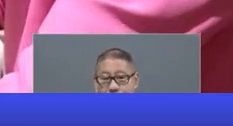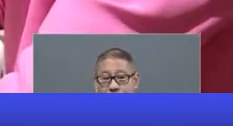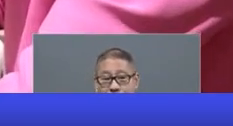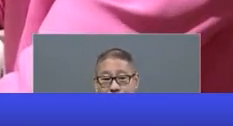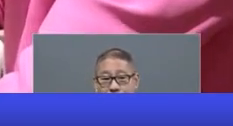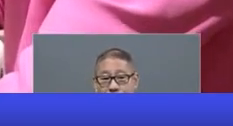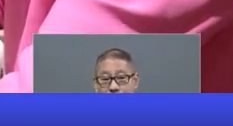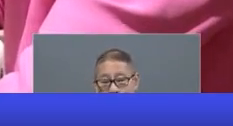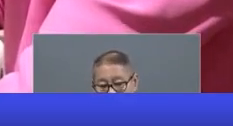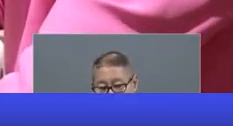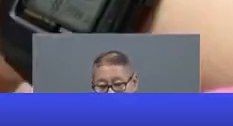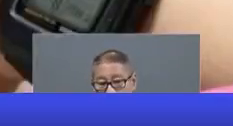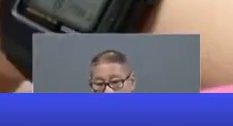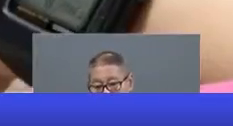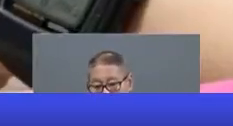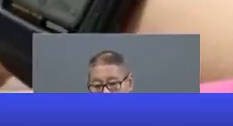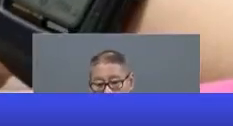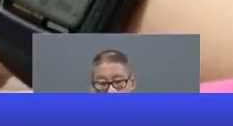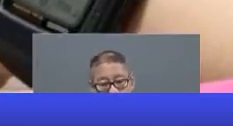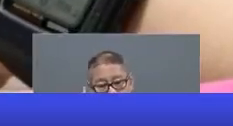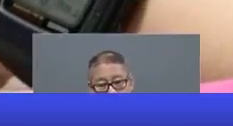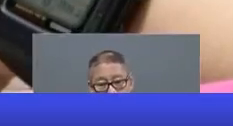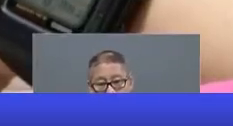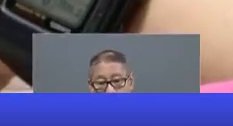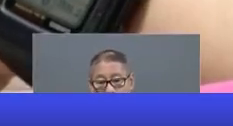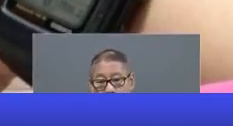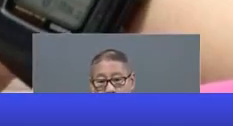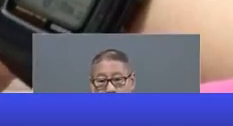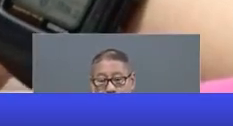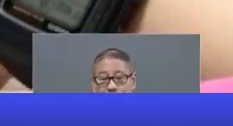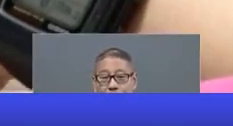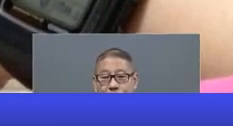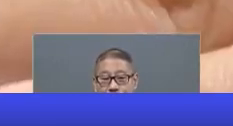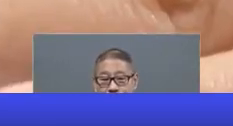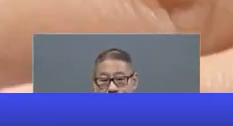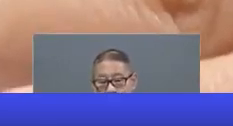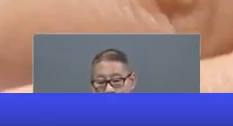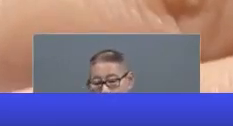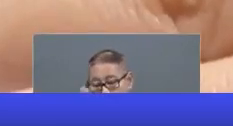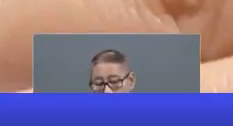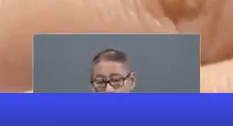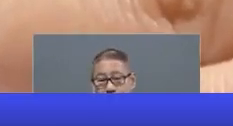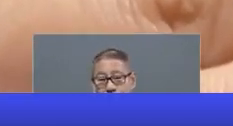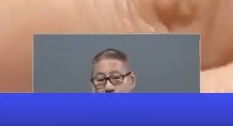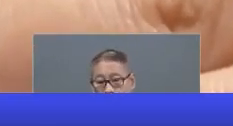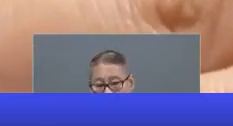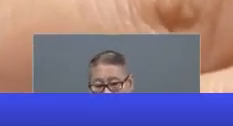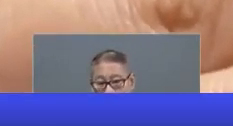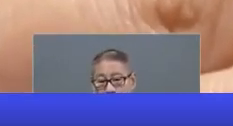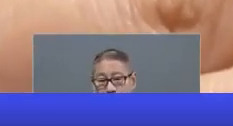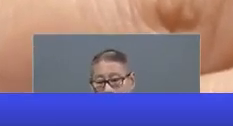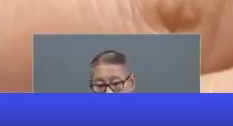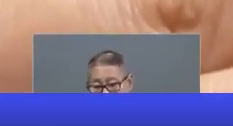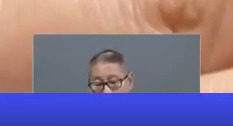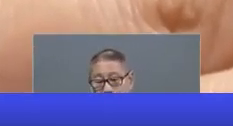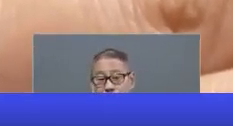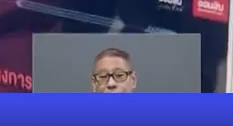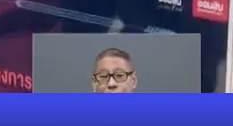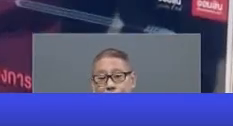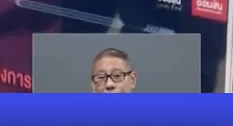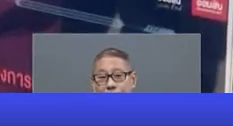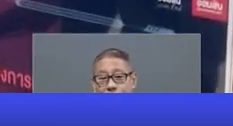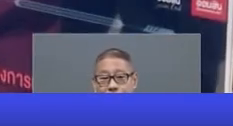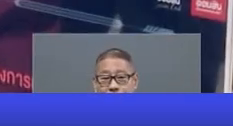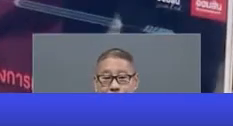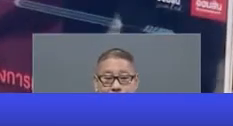ใช้ 10,000บาทเที่บุรีรัมย์เนี่ยก็ดูว่ามันจะลำบากลำบากไปหน่อยอก็ย้ายเนี่ยทะเบียนบ้านมาอยู่กรุงเทพฯซะเลยดังนั้น